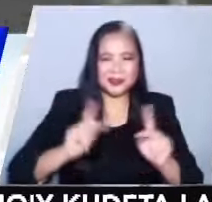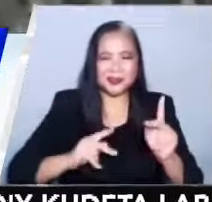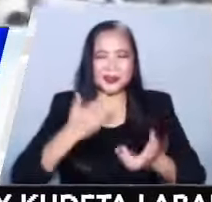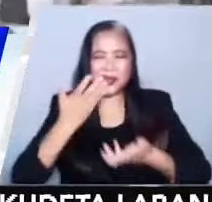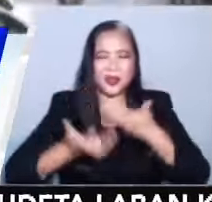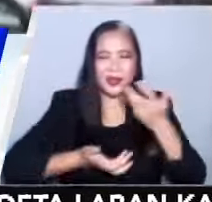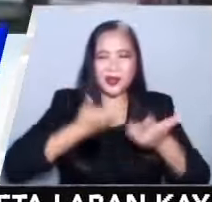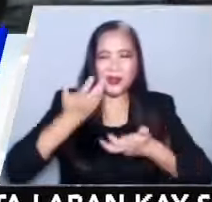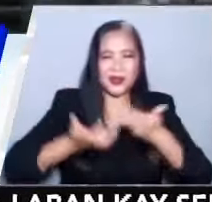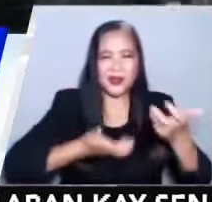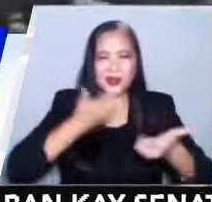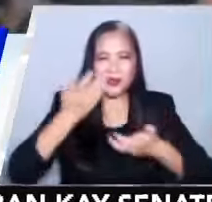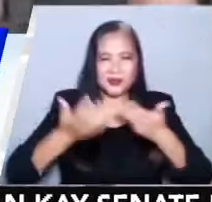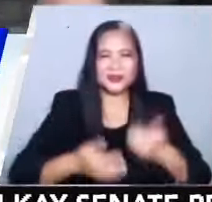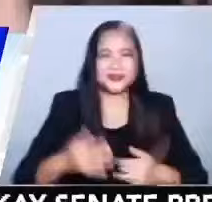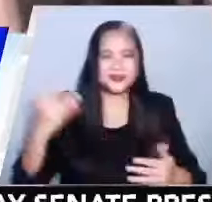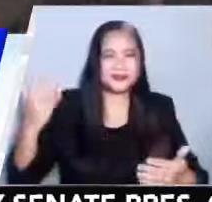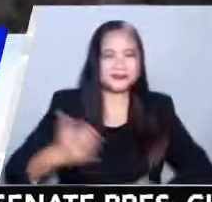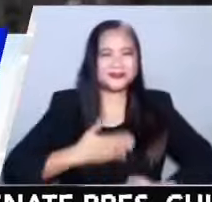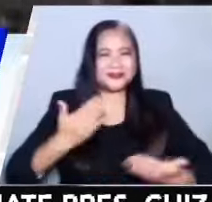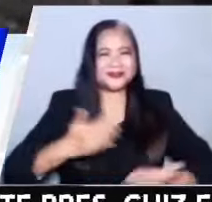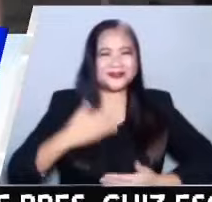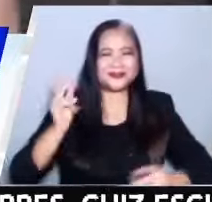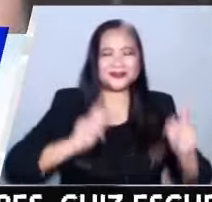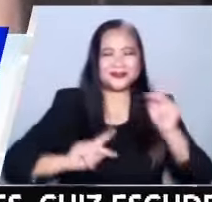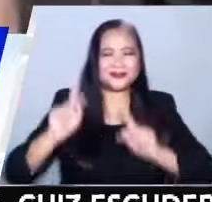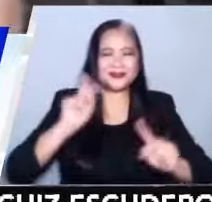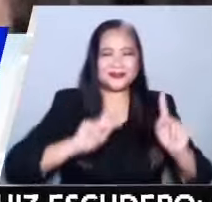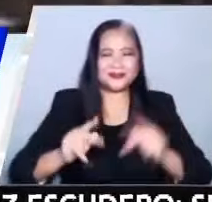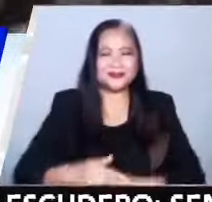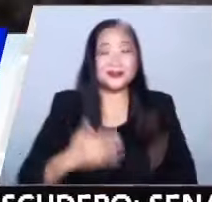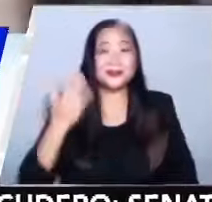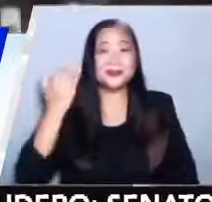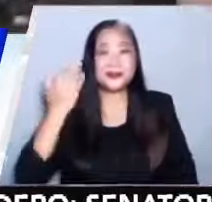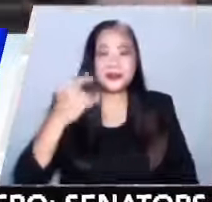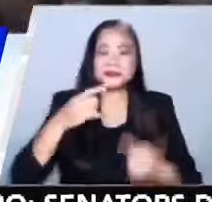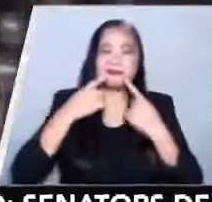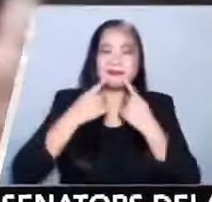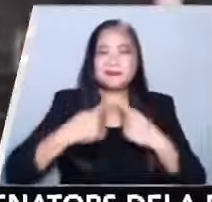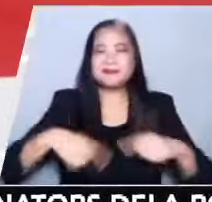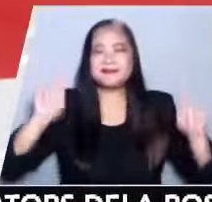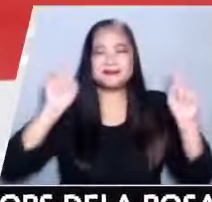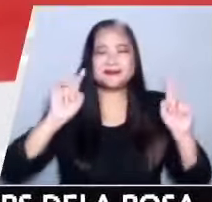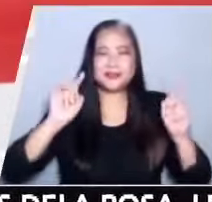kita ang masayang reaksyon ng mga tao dahil nagbunga ang kanilang pagtutulungan.